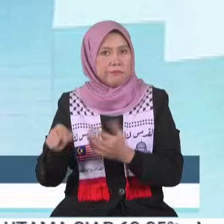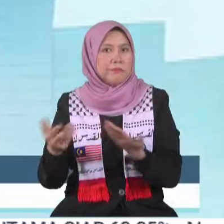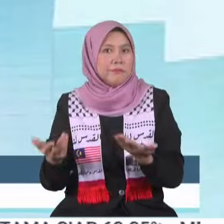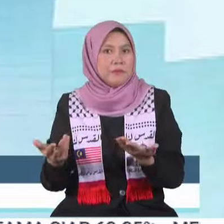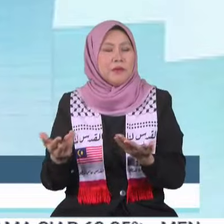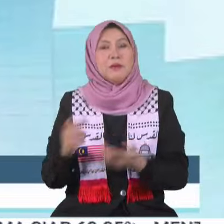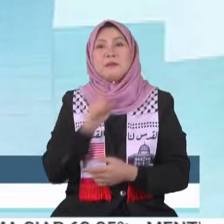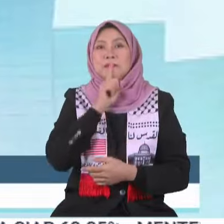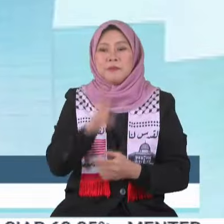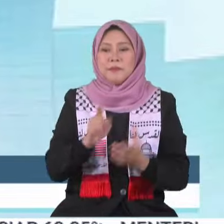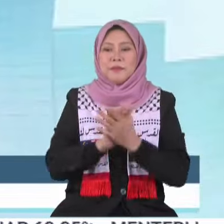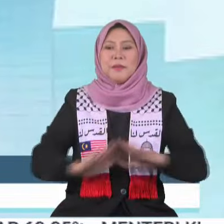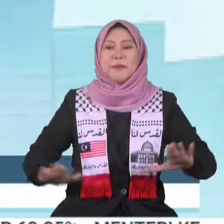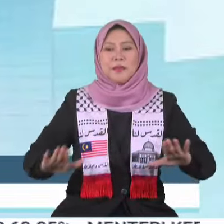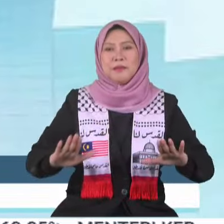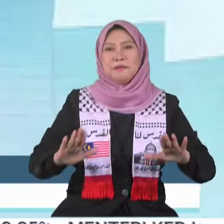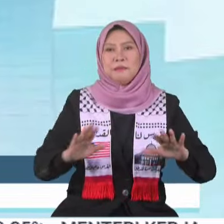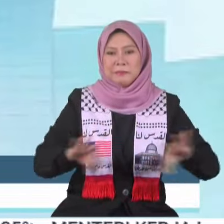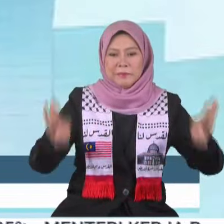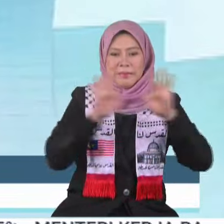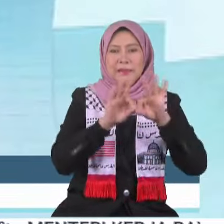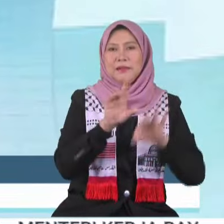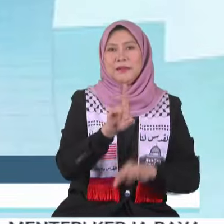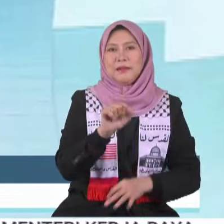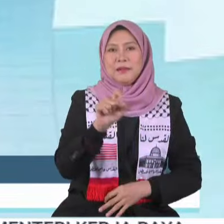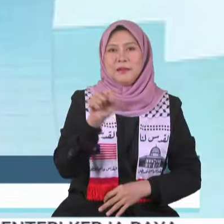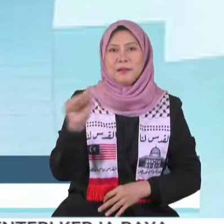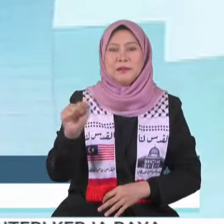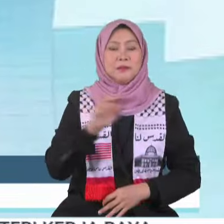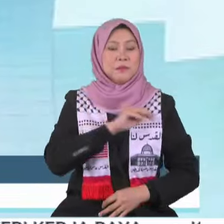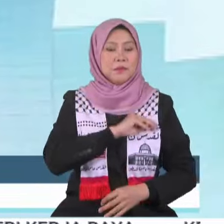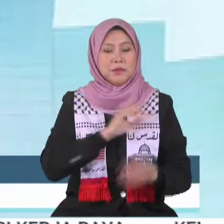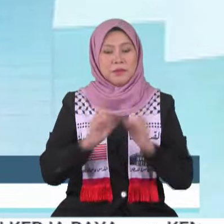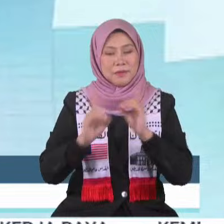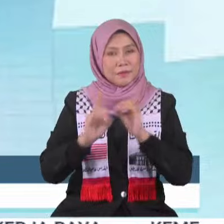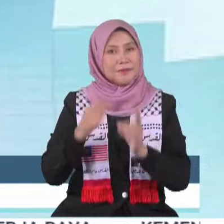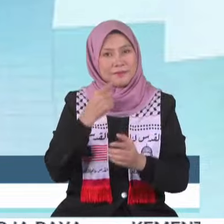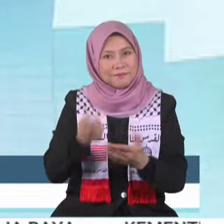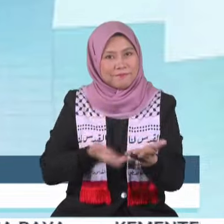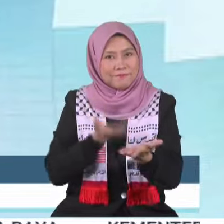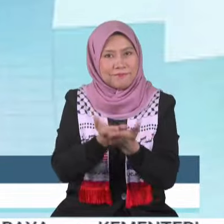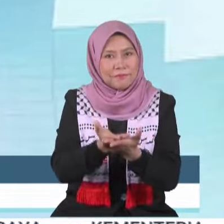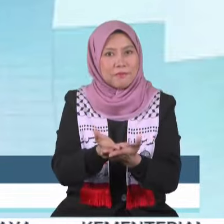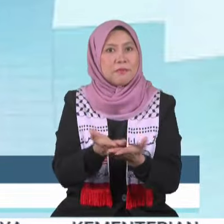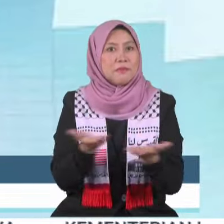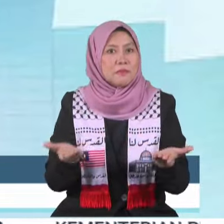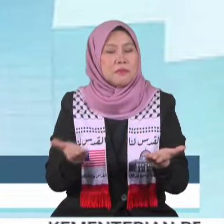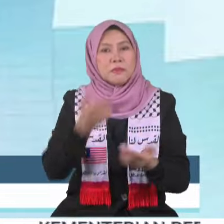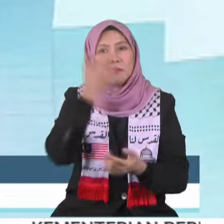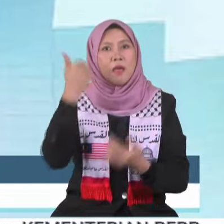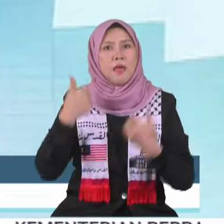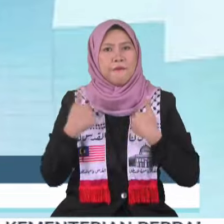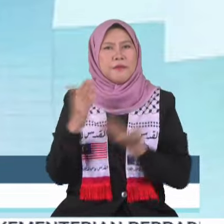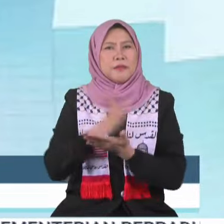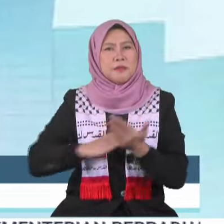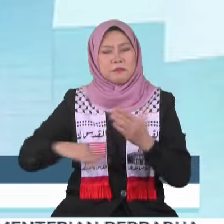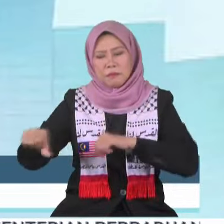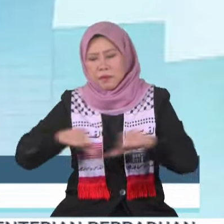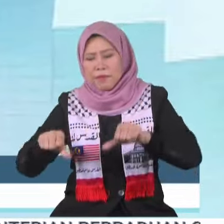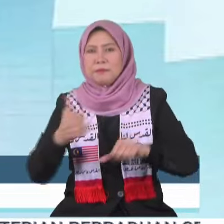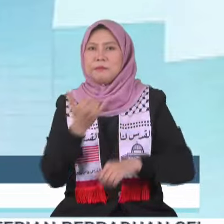seterusnya menjamin keselamatan data. Menteri Digital Gobind Sindhio menjelaskan saranan tersebut dibuat susulan terdapat